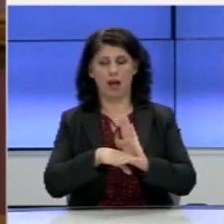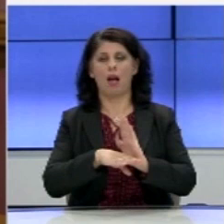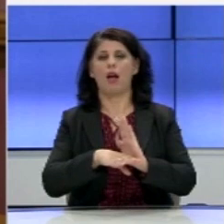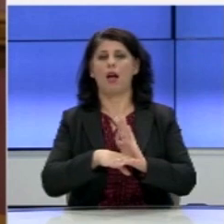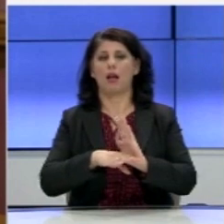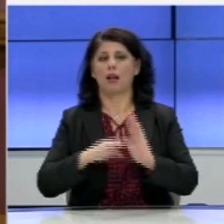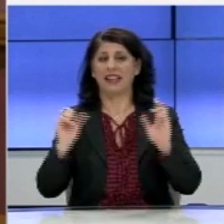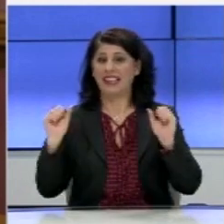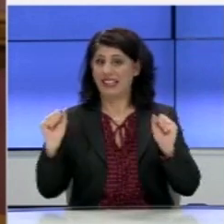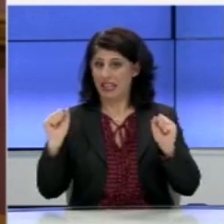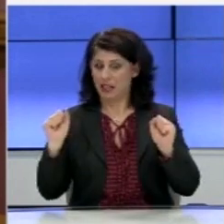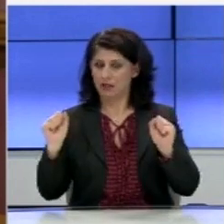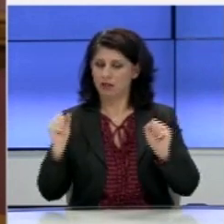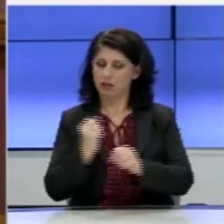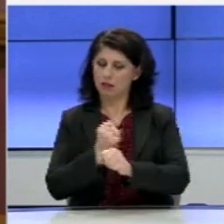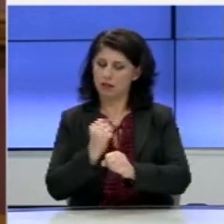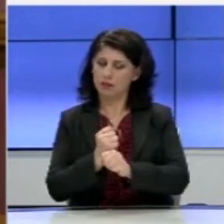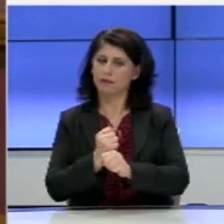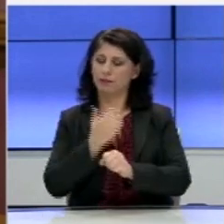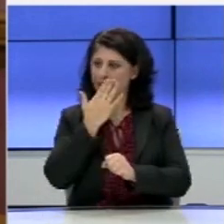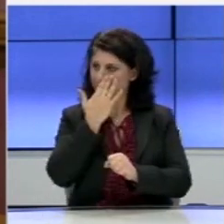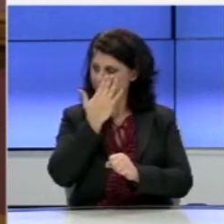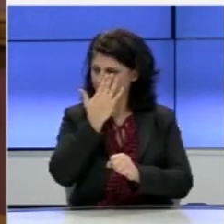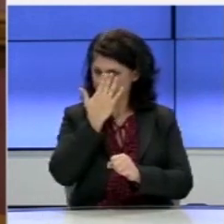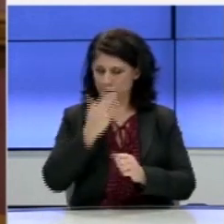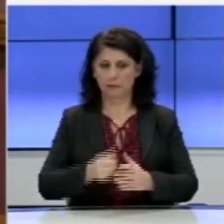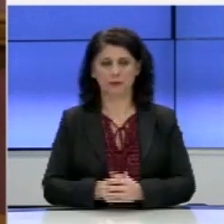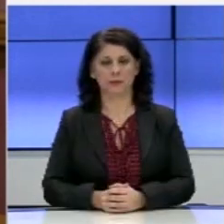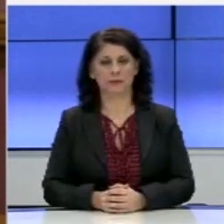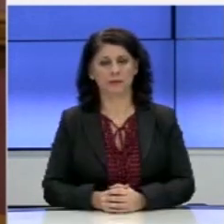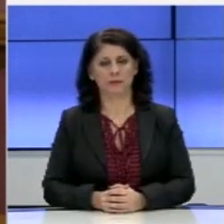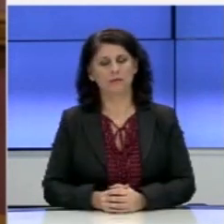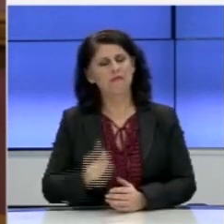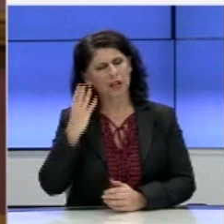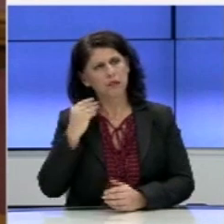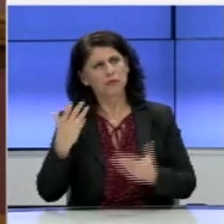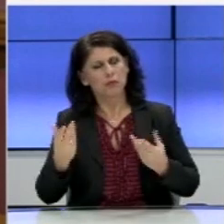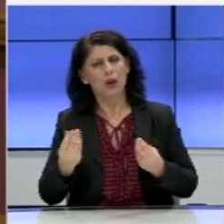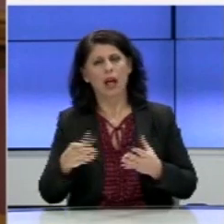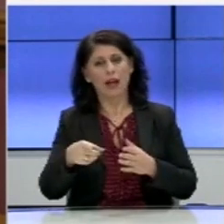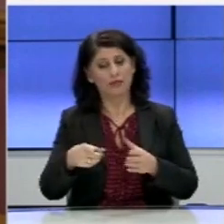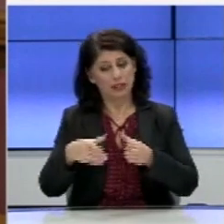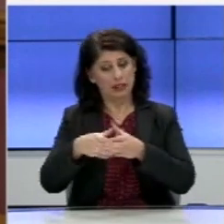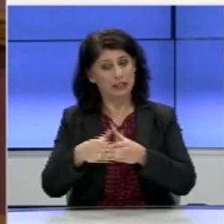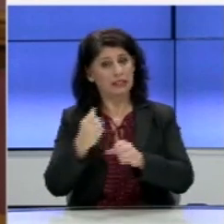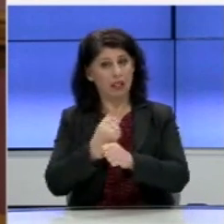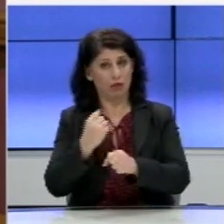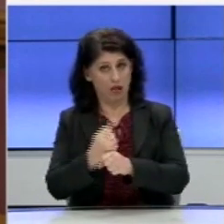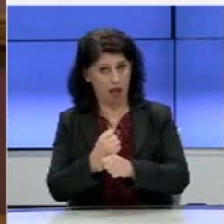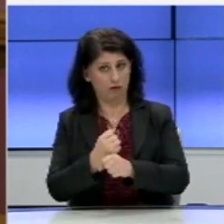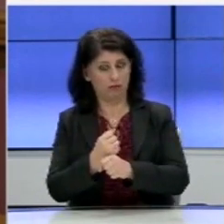φροντίδας υγείας στη δουλειά, την επιτελική, αν θέλετε, όπως θέλετε χαρακτηρίζει, το ακούστηκαν διάφορα, την επιτελική δουλειά